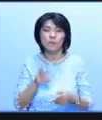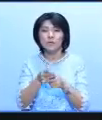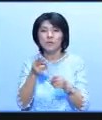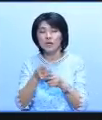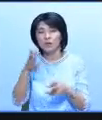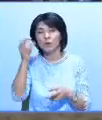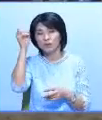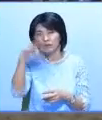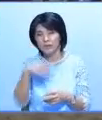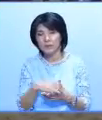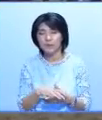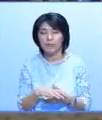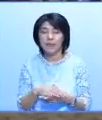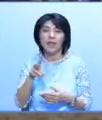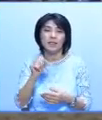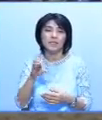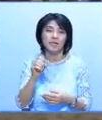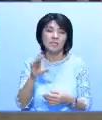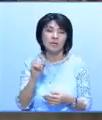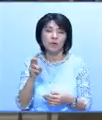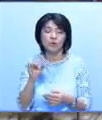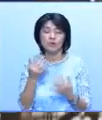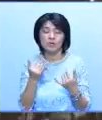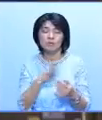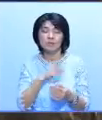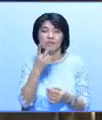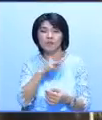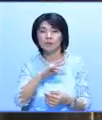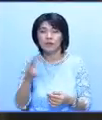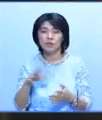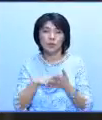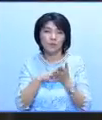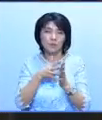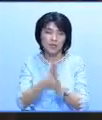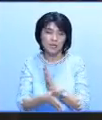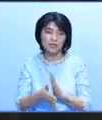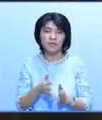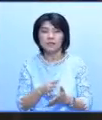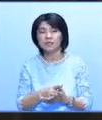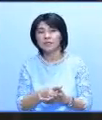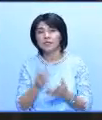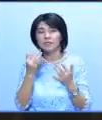есептелді дейді мамандар. Лесозауытқа шамамен 50 миллион, ал радиозауытқа 60 миллион теңге қаражат қажет. Бұл